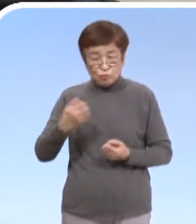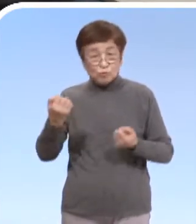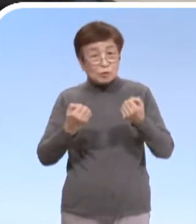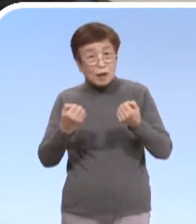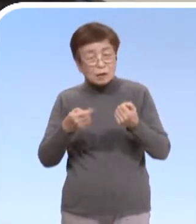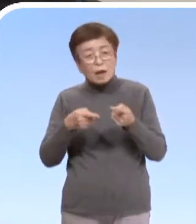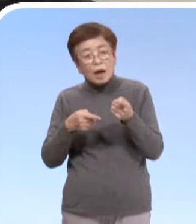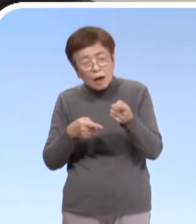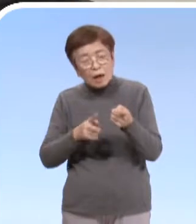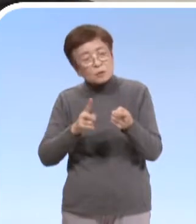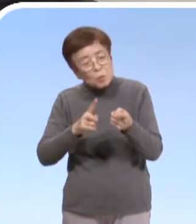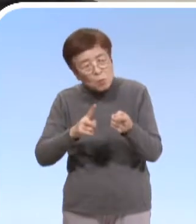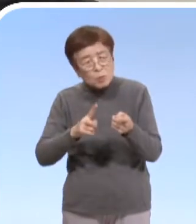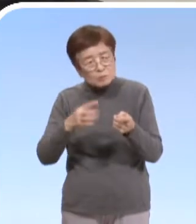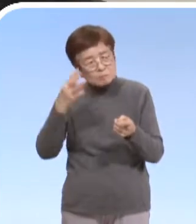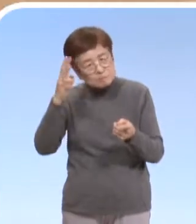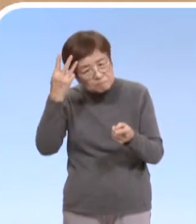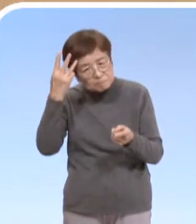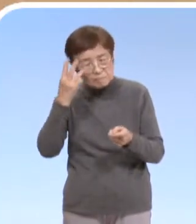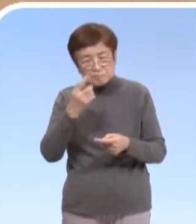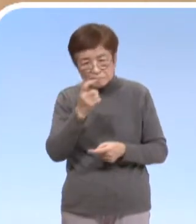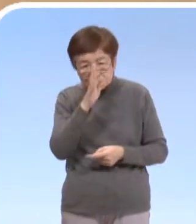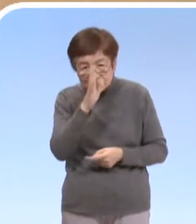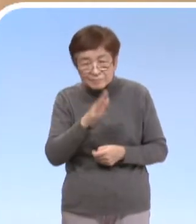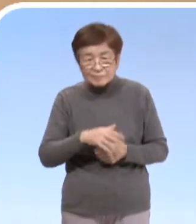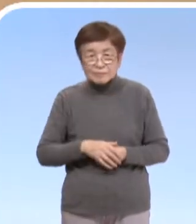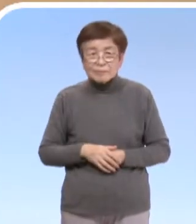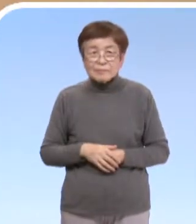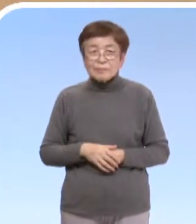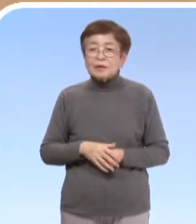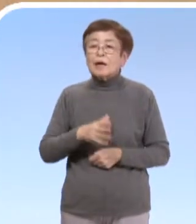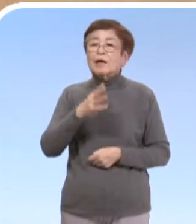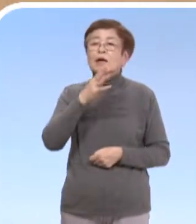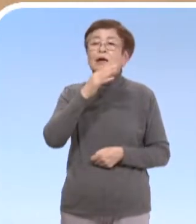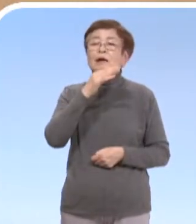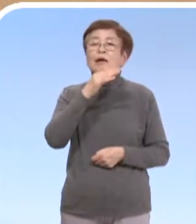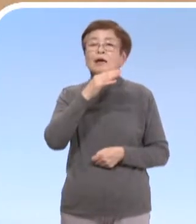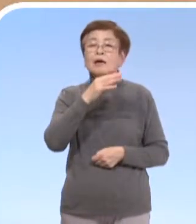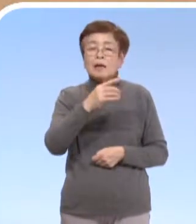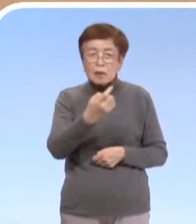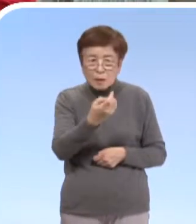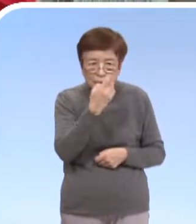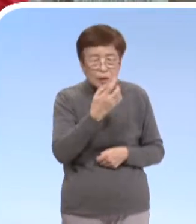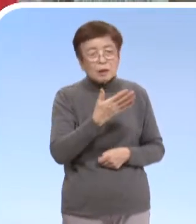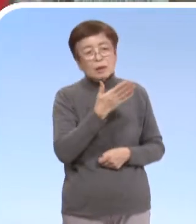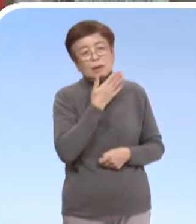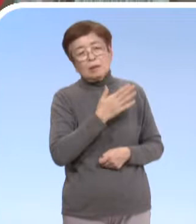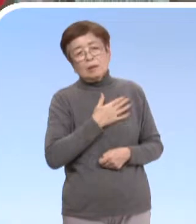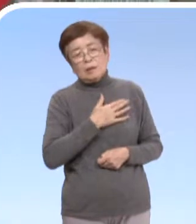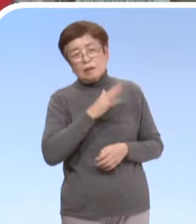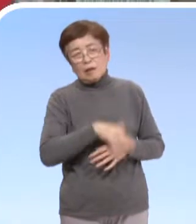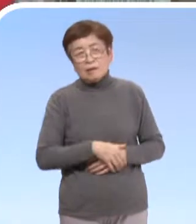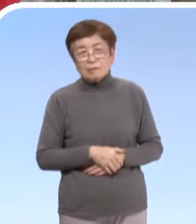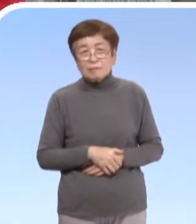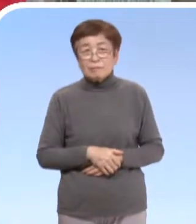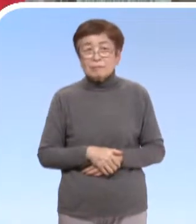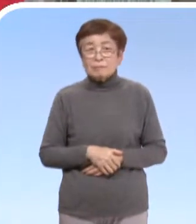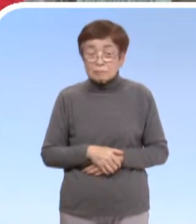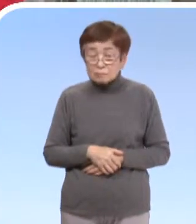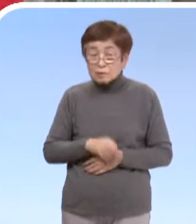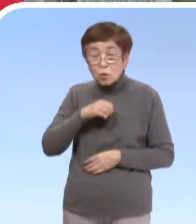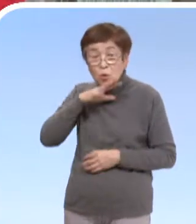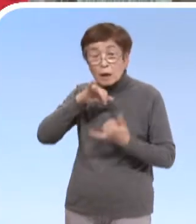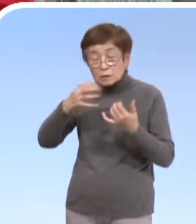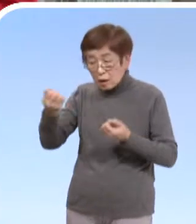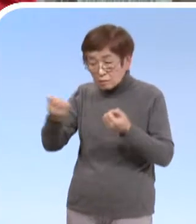転のね、参考にしてください。 おかげさんで体験させていただきました。どうも。 高齢のドライバーさんですね、